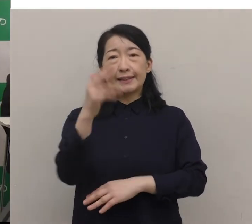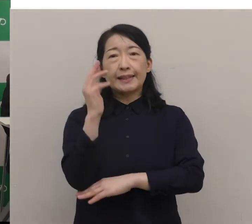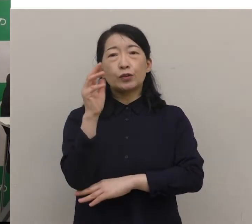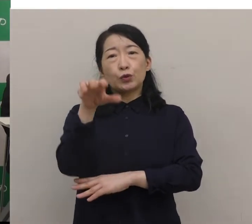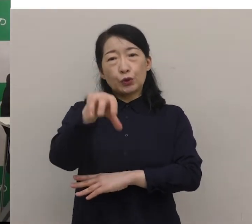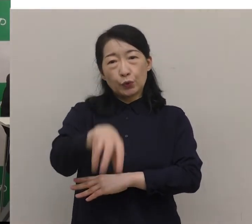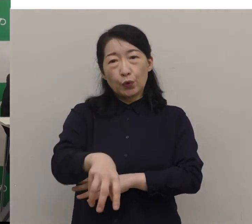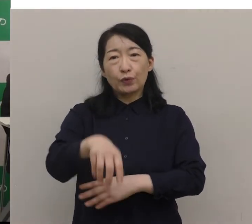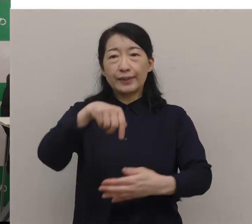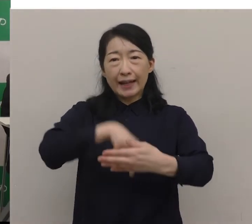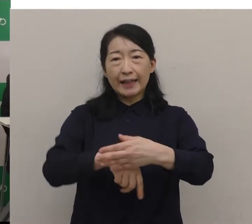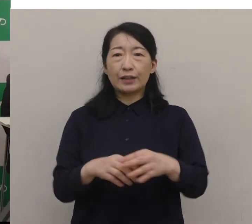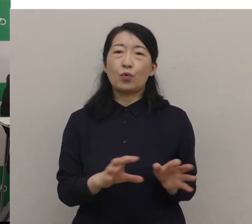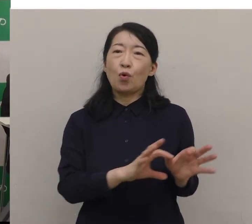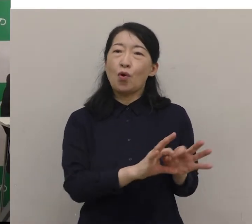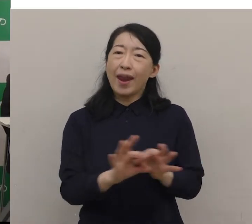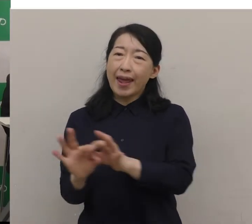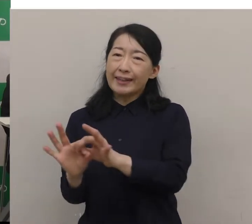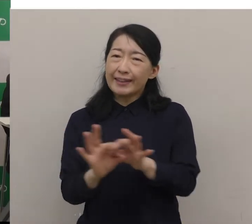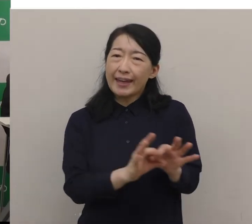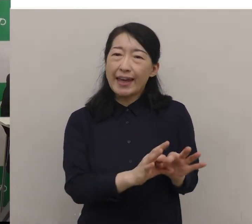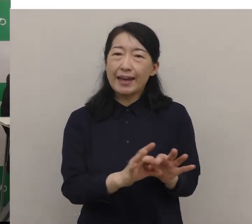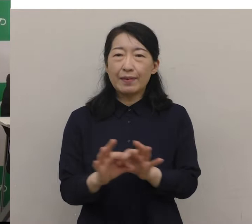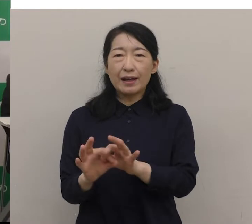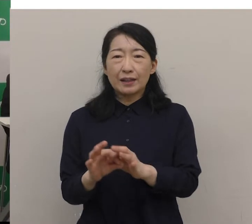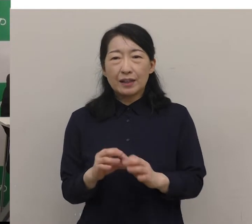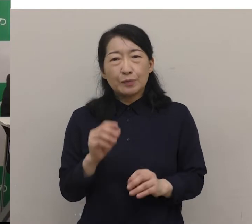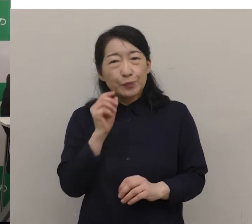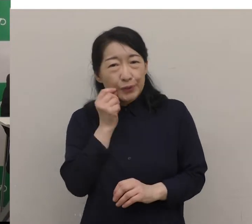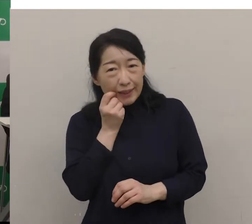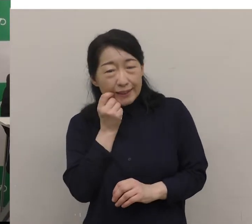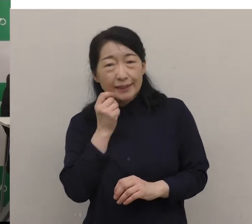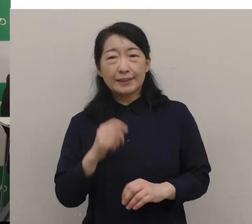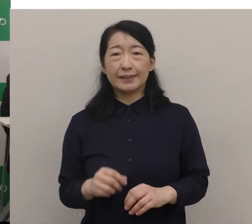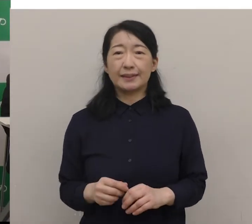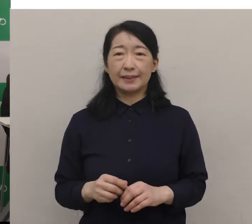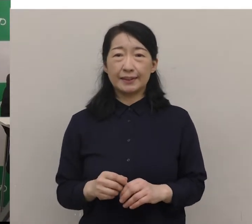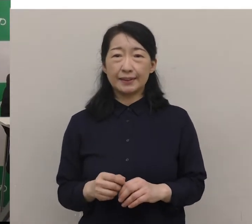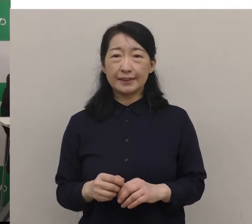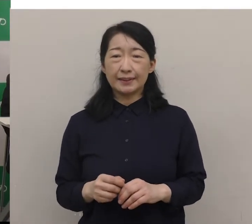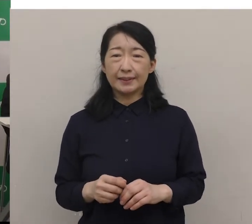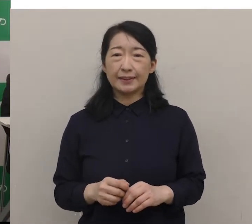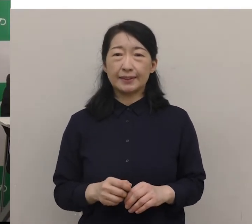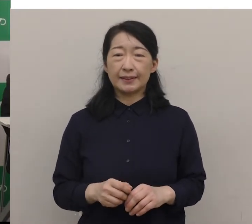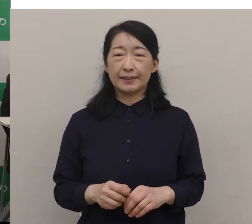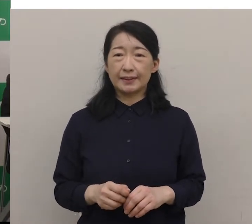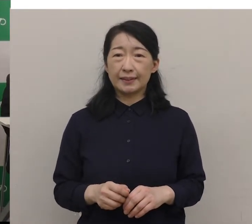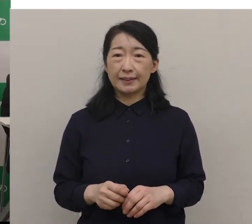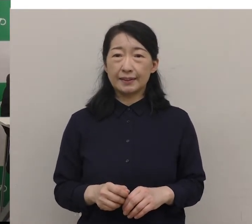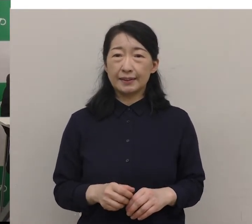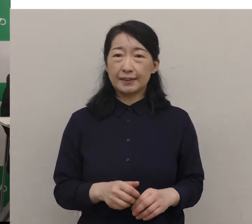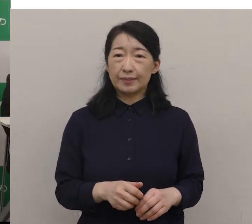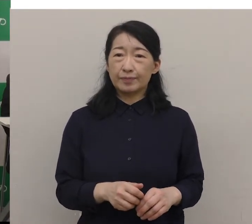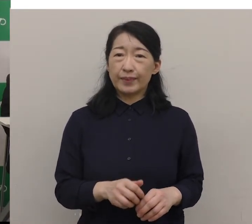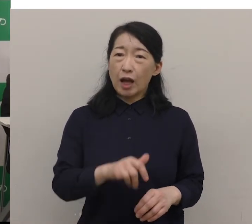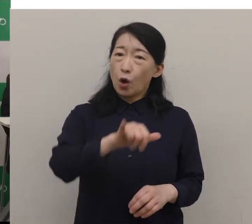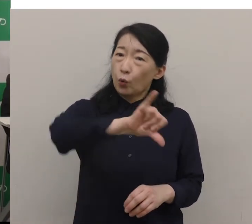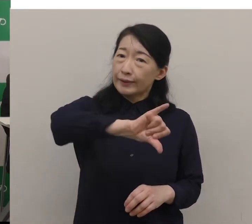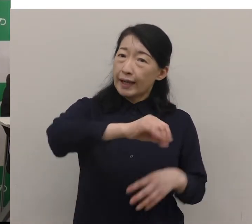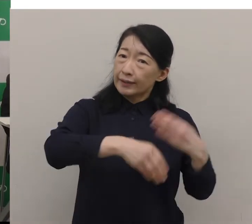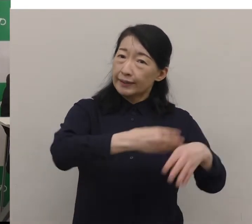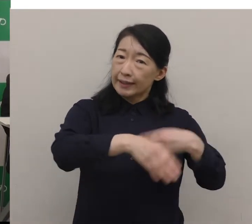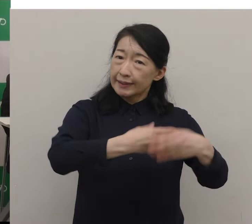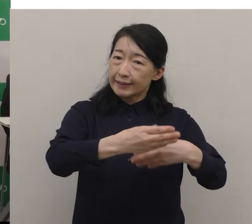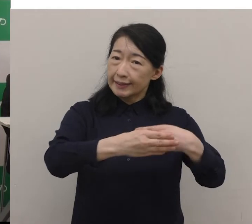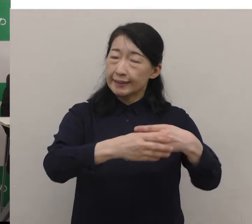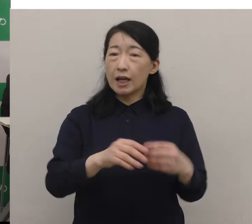携というのはなかなかこう役所の中で難しいところがあってやっぱりこうやっていくときにこの今回の話もそうです。お茶の話もあ